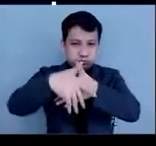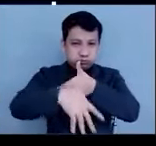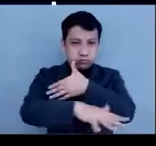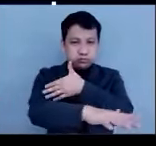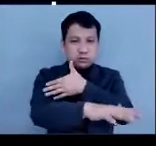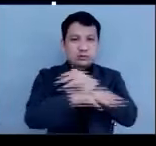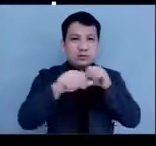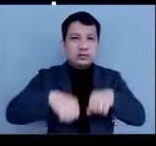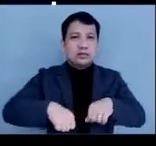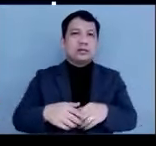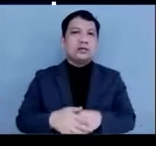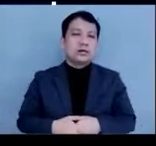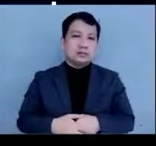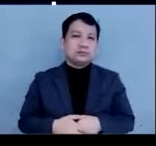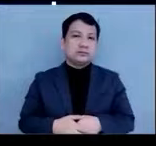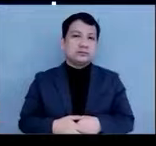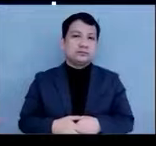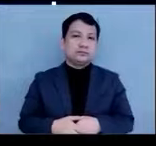kabilang bakod.